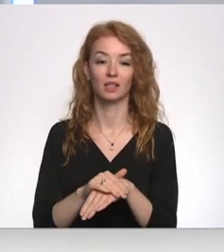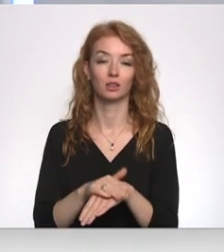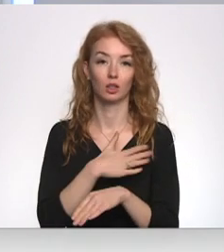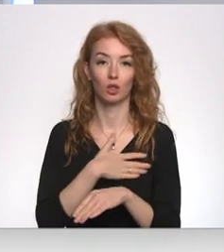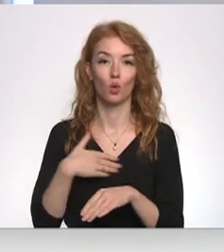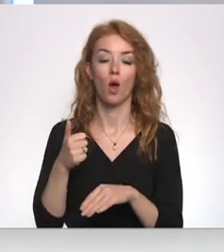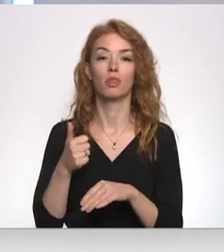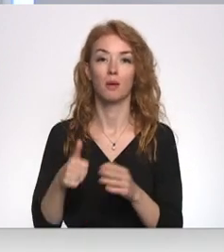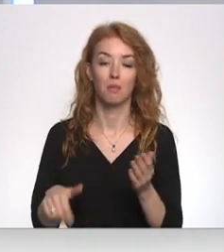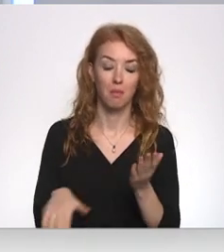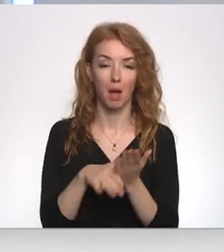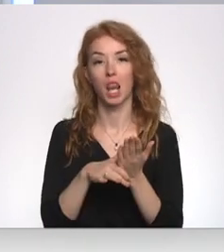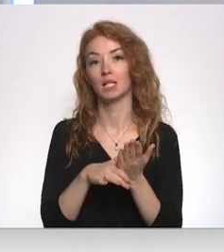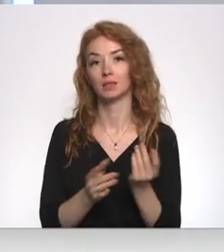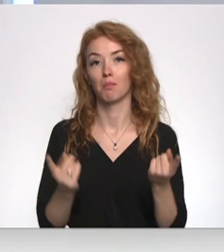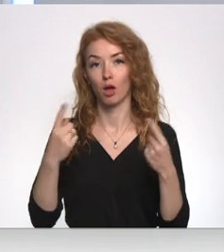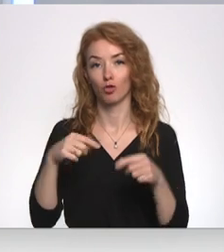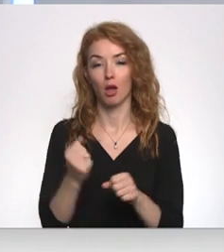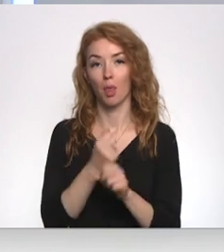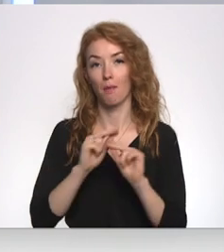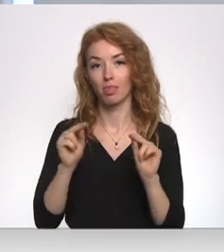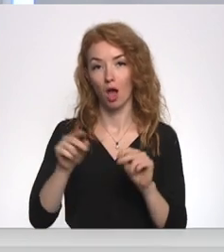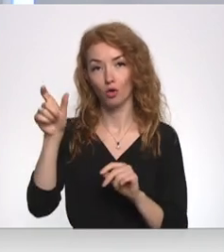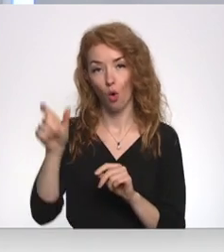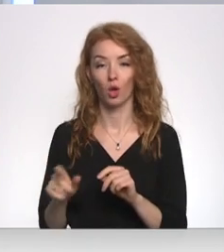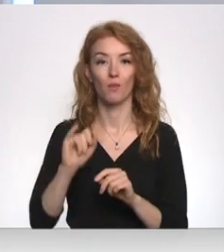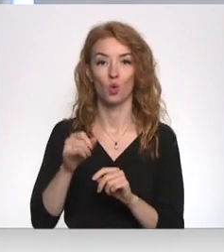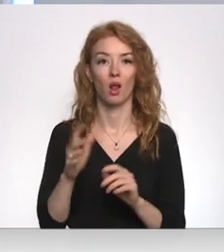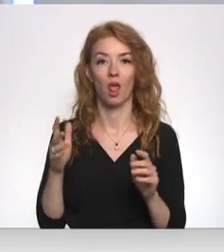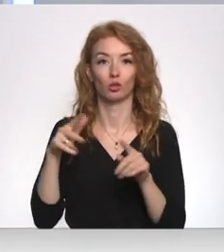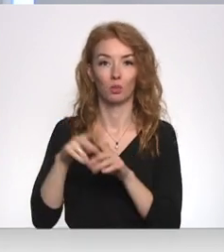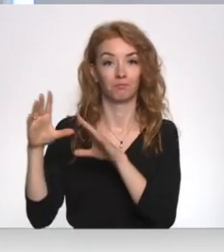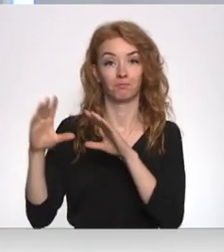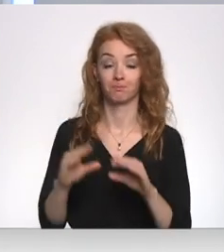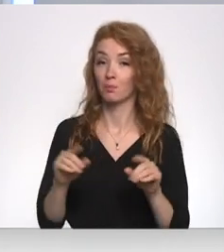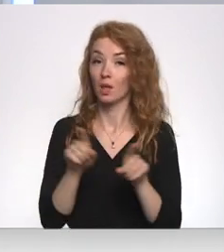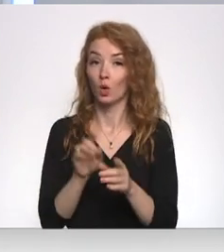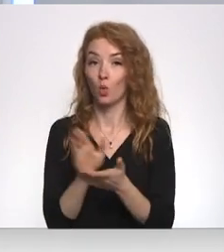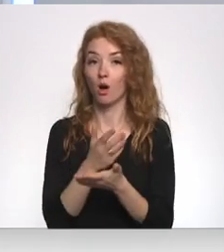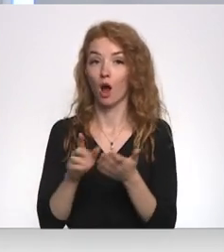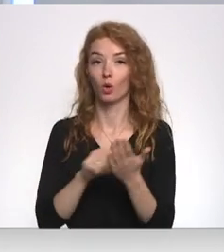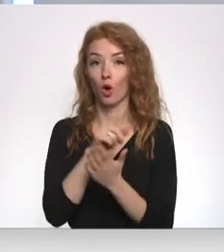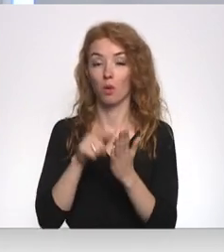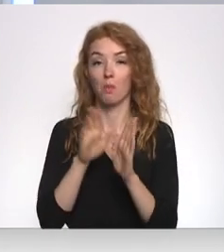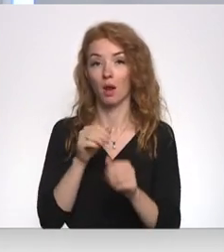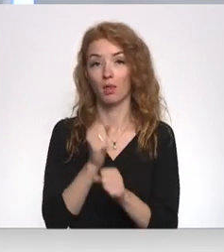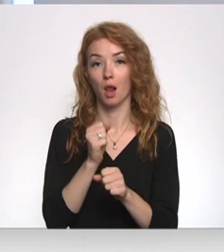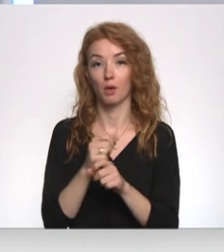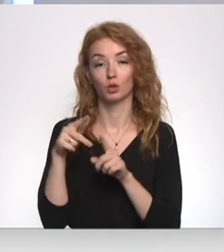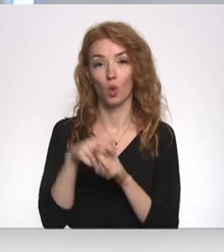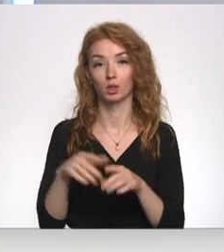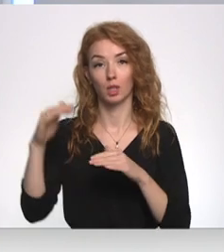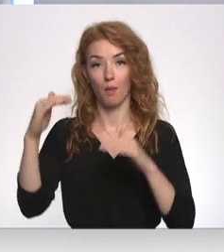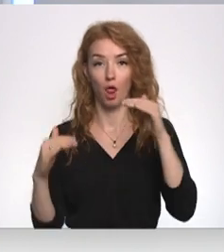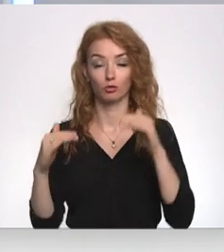ļoti atslogo šobrīd gan pedagogu pārslodzi, gan risina jautājums par darba slodzes sabalansēšanu,